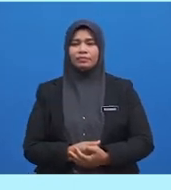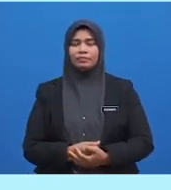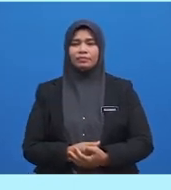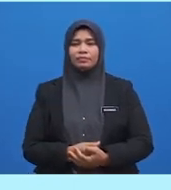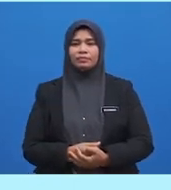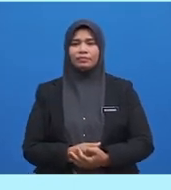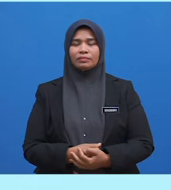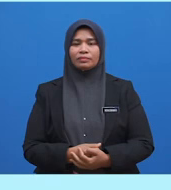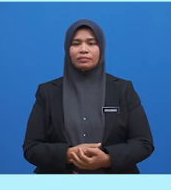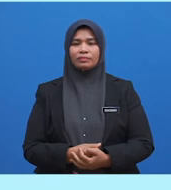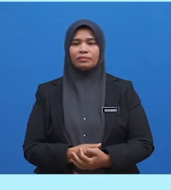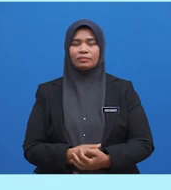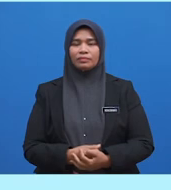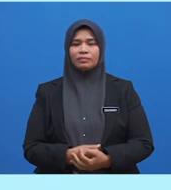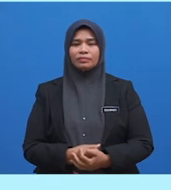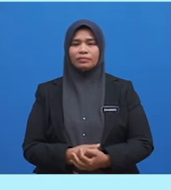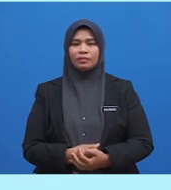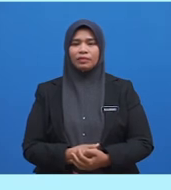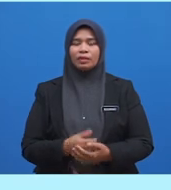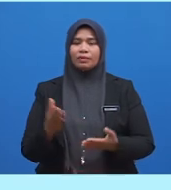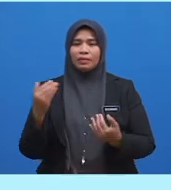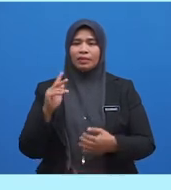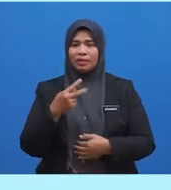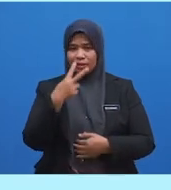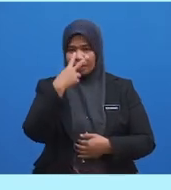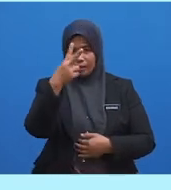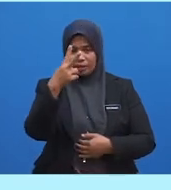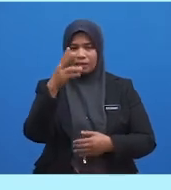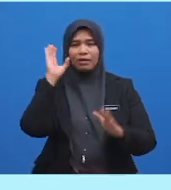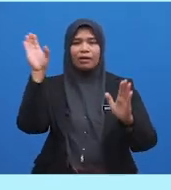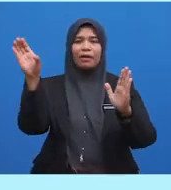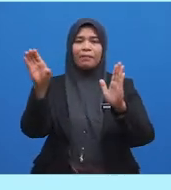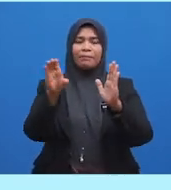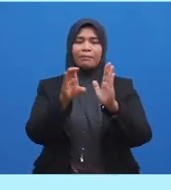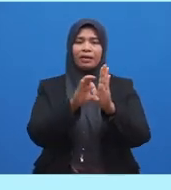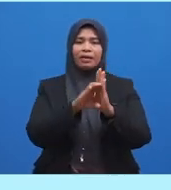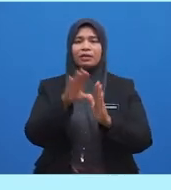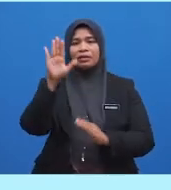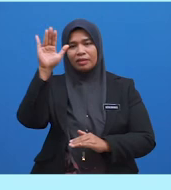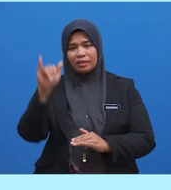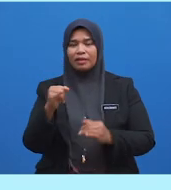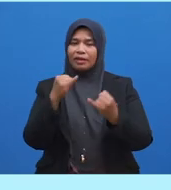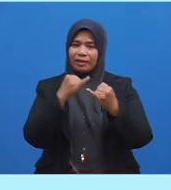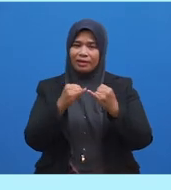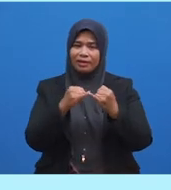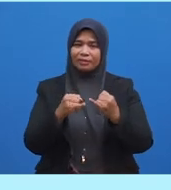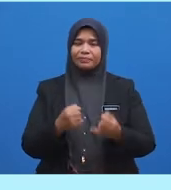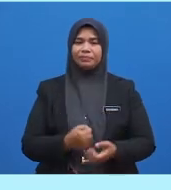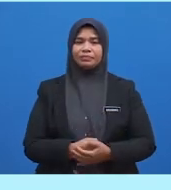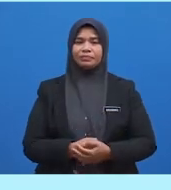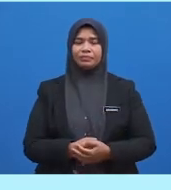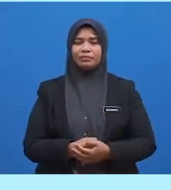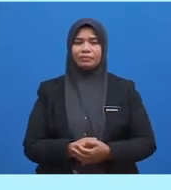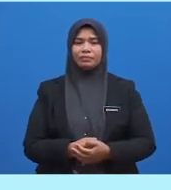Hai milik kita lihat gambar yang terakhir pula